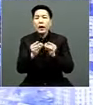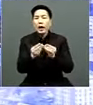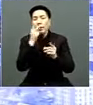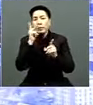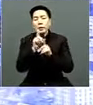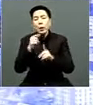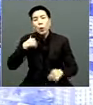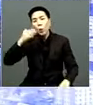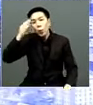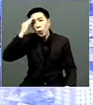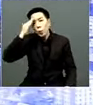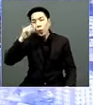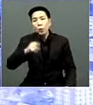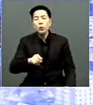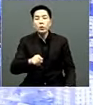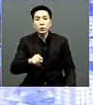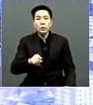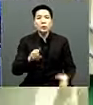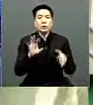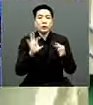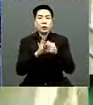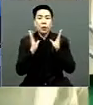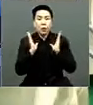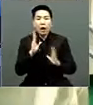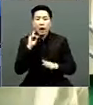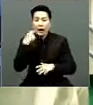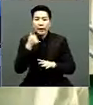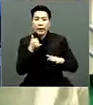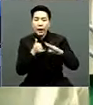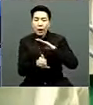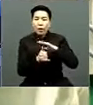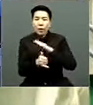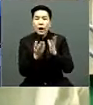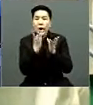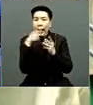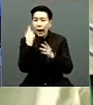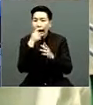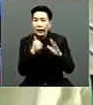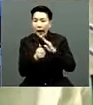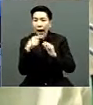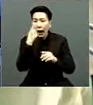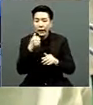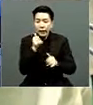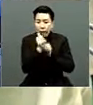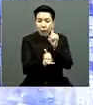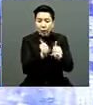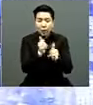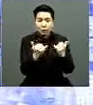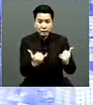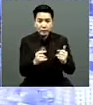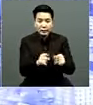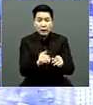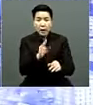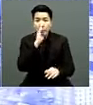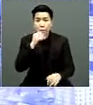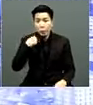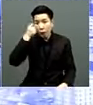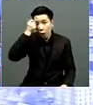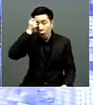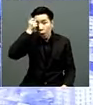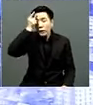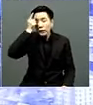ได้รับทราบนะครับว่ามีบุคคลใดเข้าไปอะไรยังไงบ้างนะครับซึ่งอันนี้ถ้าเข้าใจว่าน่